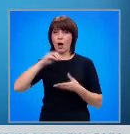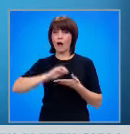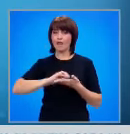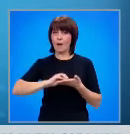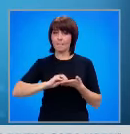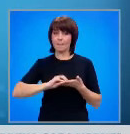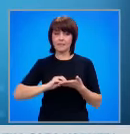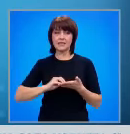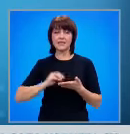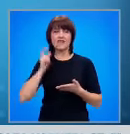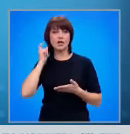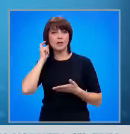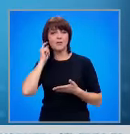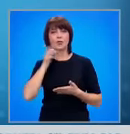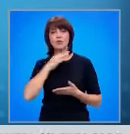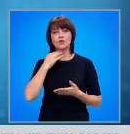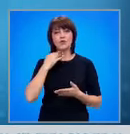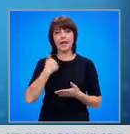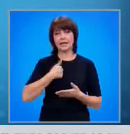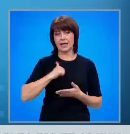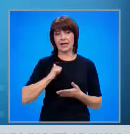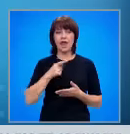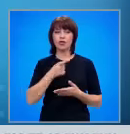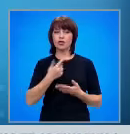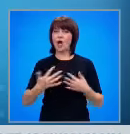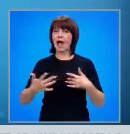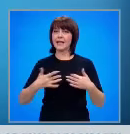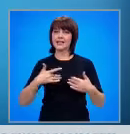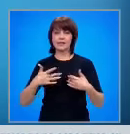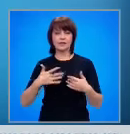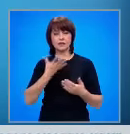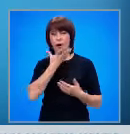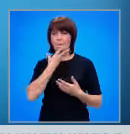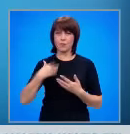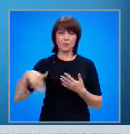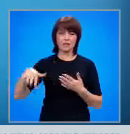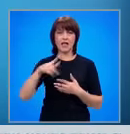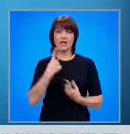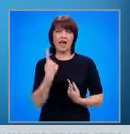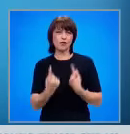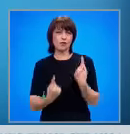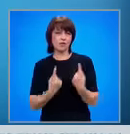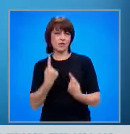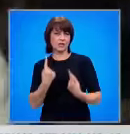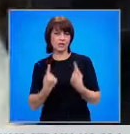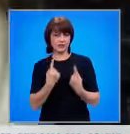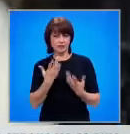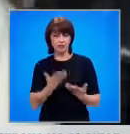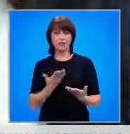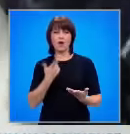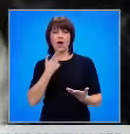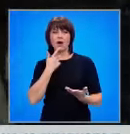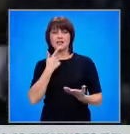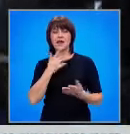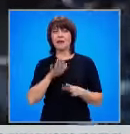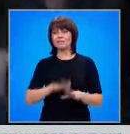физическите лица чуждестранни агенти. Артистът е особено популярен в родината си. Бил е водещ на хумористично шоу, на реалити шоу, на конкурс за